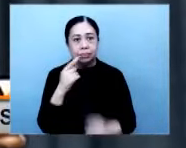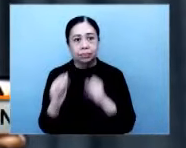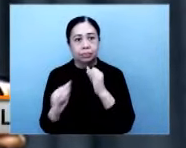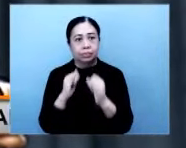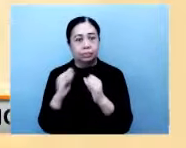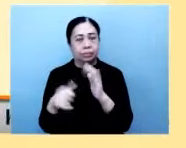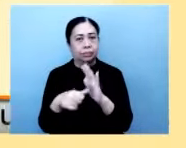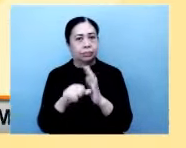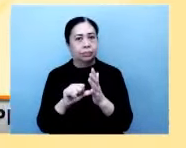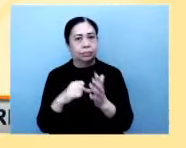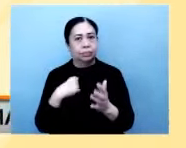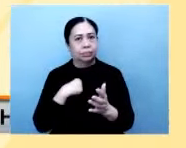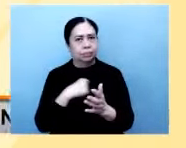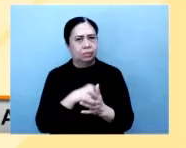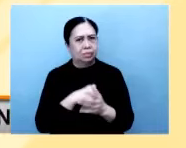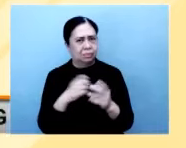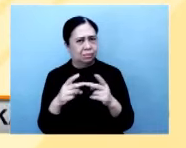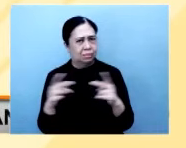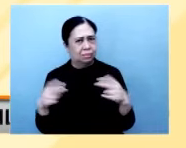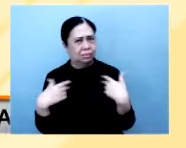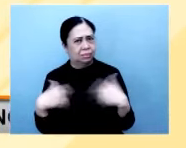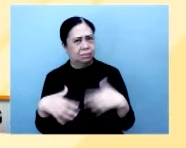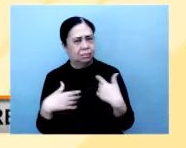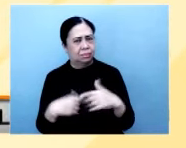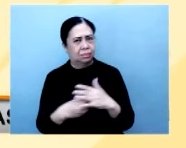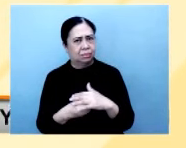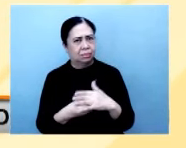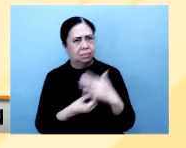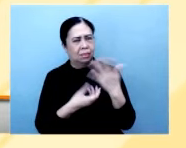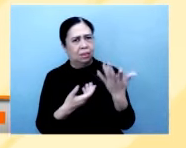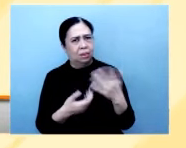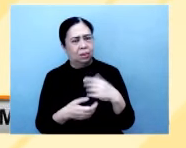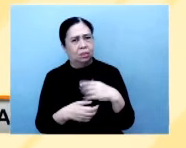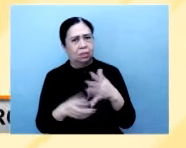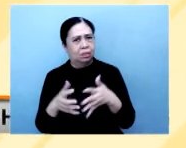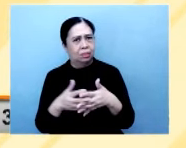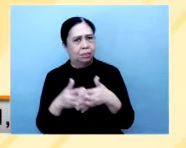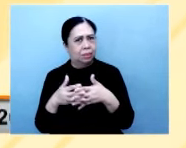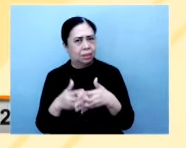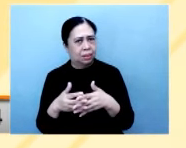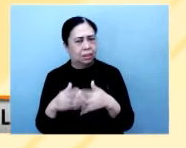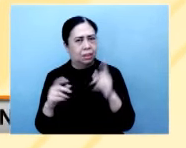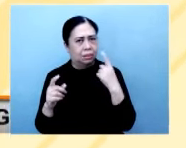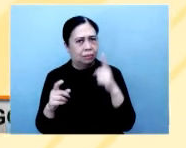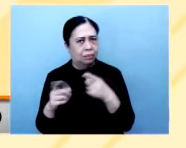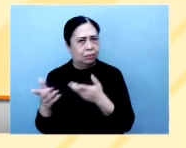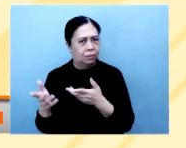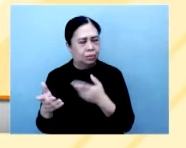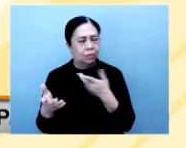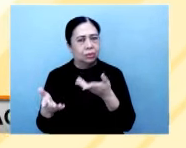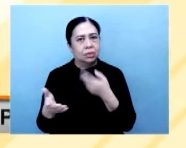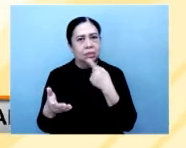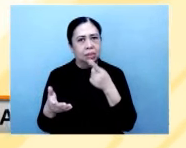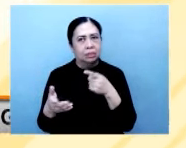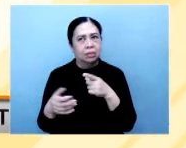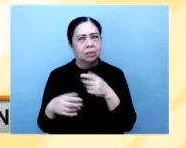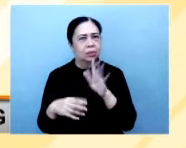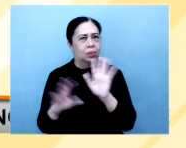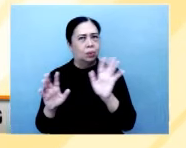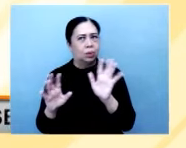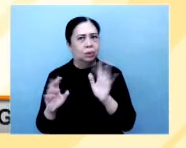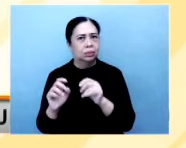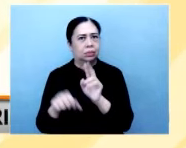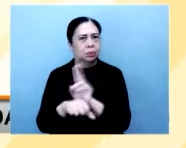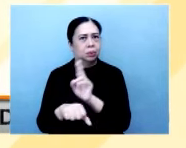ng senadora na masyado na raw tayong nagpapaudyok sa Amerika para sa kapatid ng Pangulo. Hindi dapat magpagamit sa